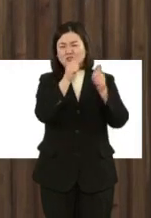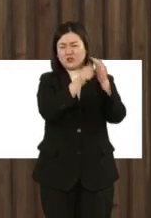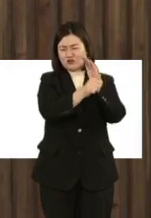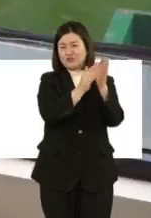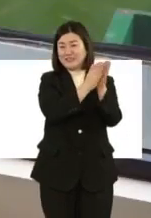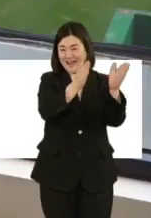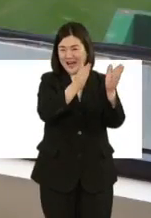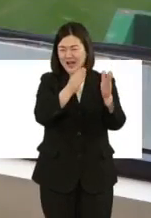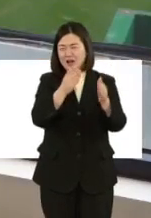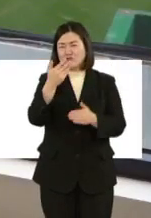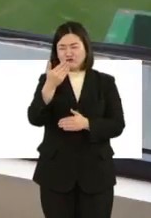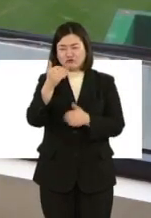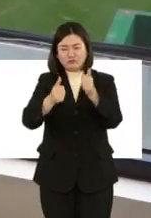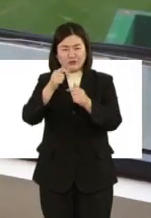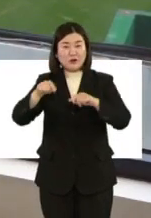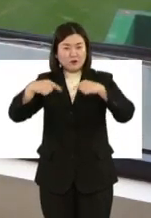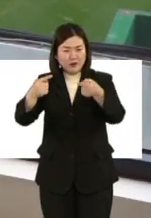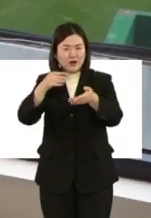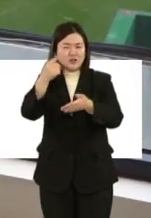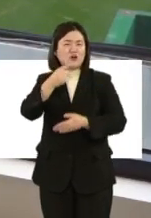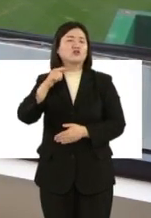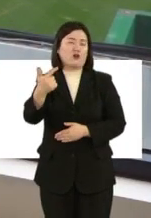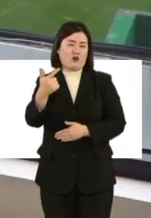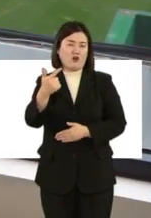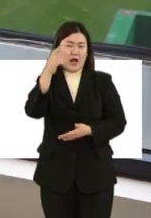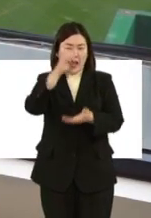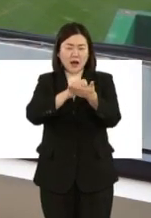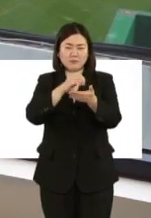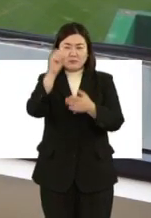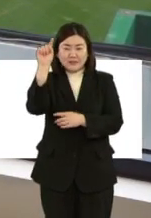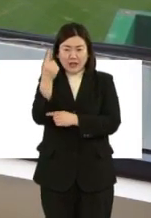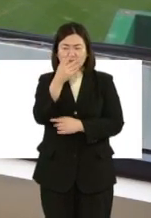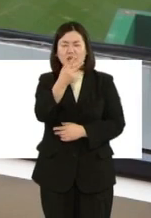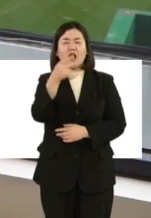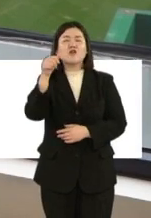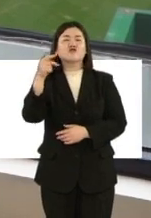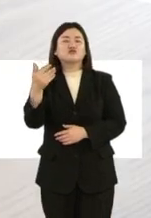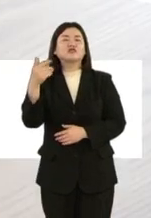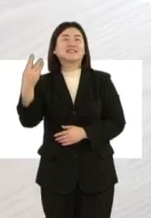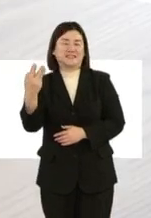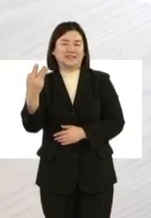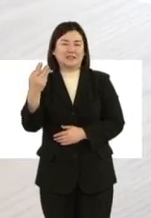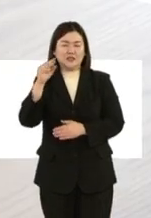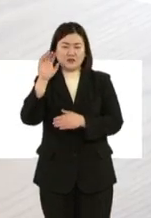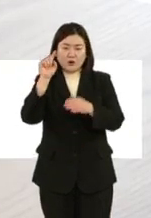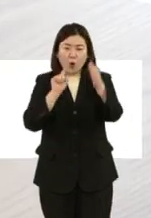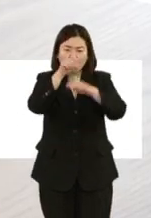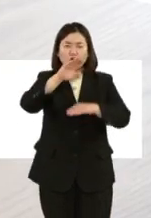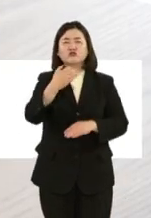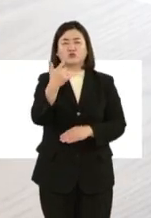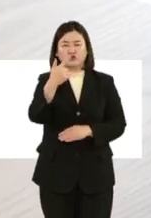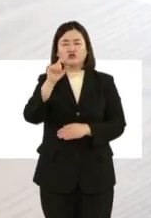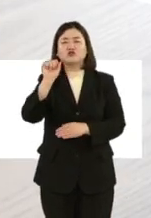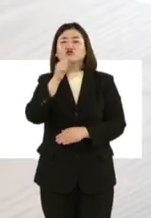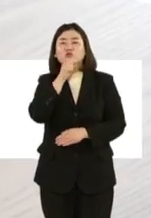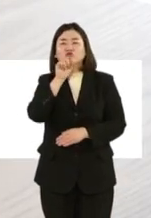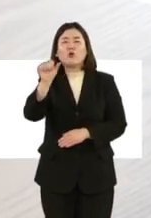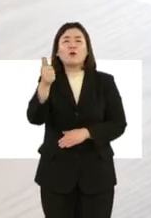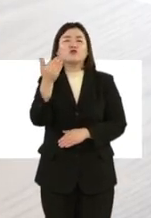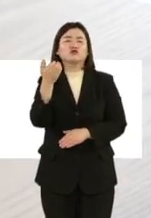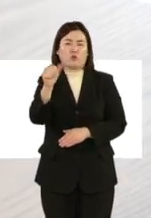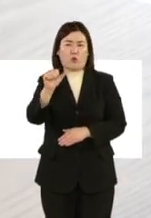비해 구시즌 동안 첫 6경기에 나서 통산타율 이할구푼 칠리 96홈런의 595타점을